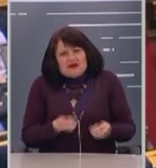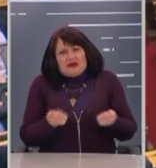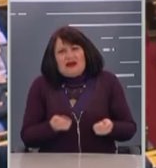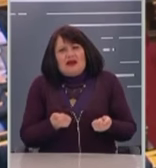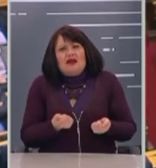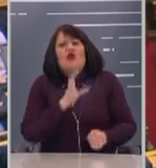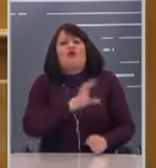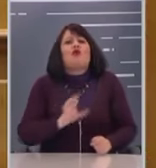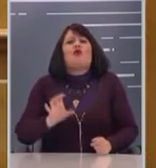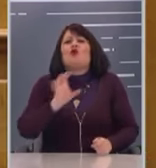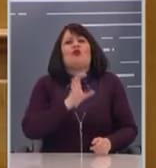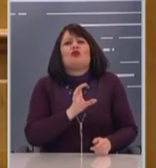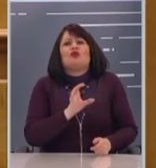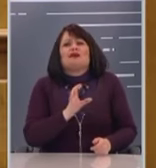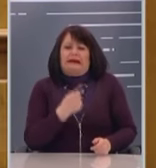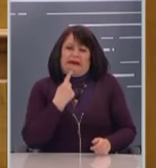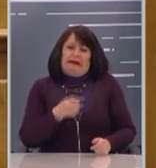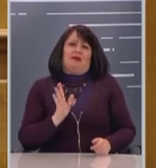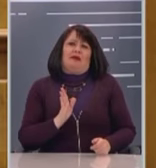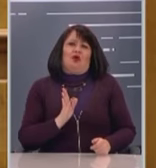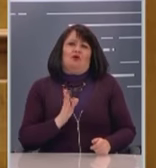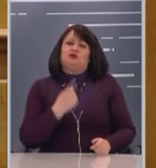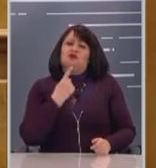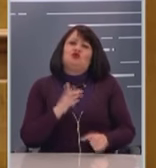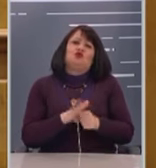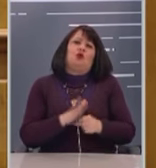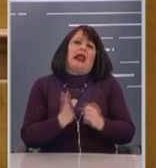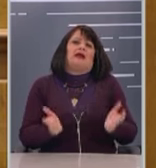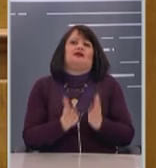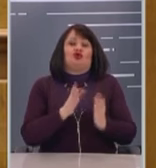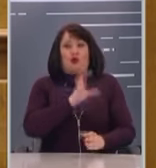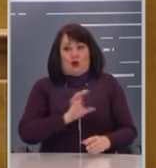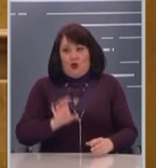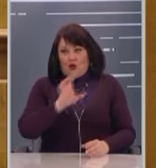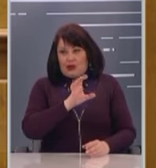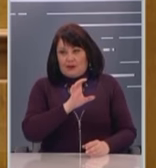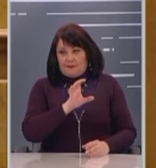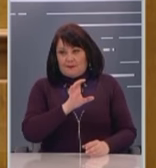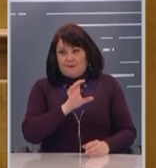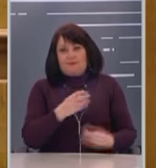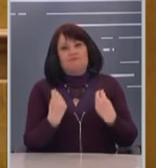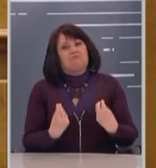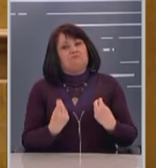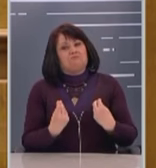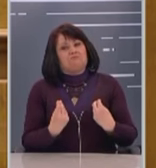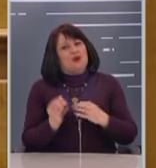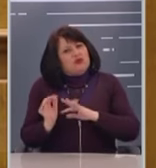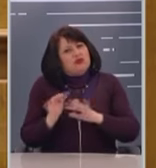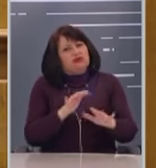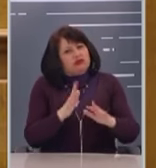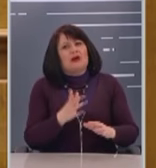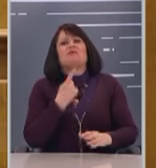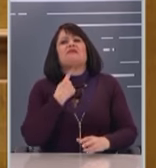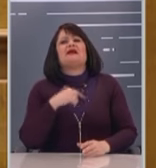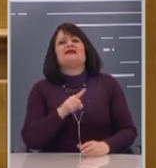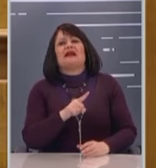χώρα, ας μην πω οποιαδήποτε, ας πω τουλάχιστον από αυτές που είναι ελκυστικές ιδιαίτερα σε όλους μας,